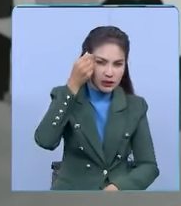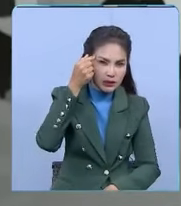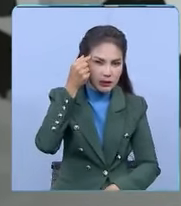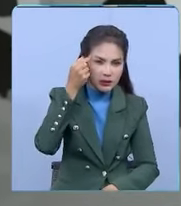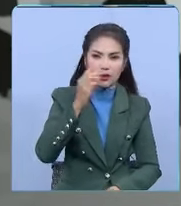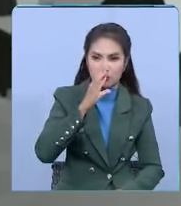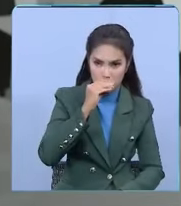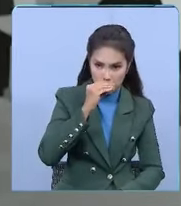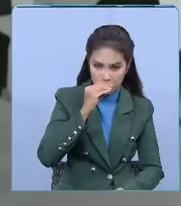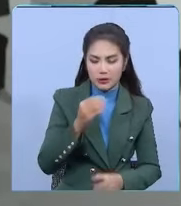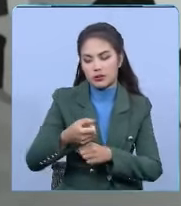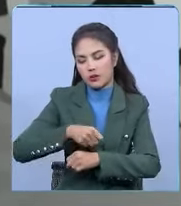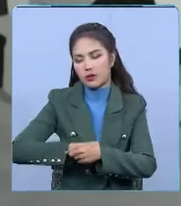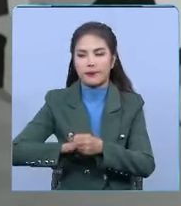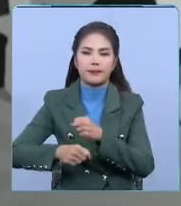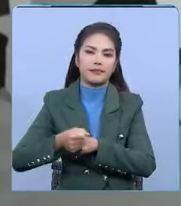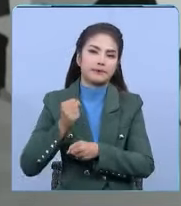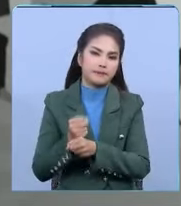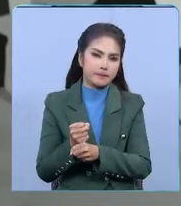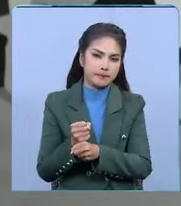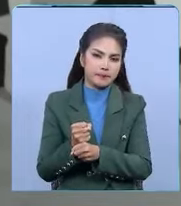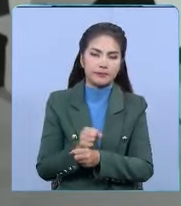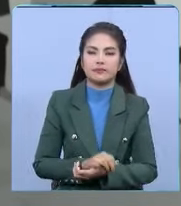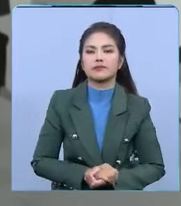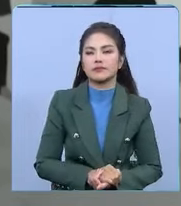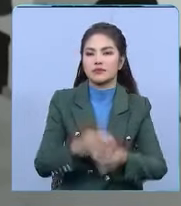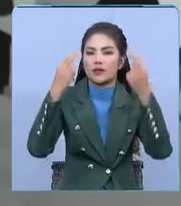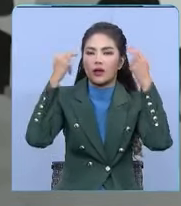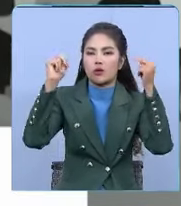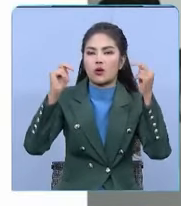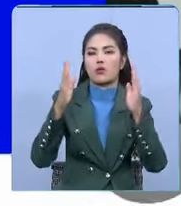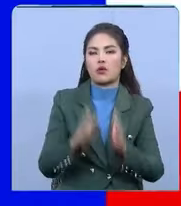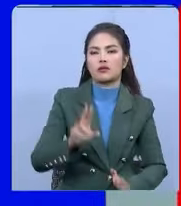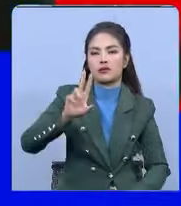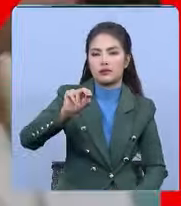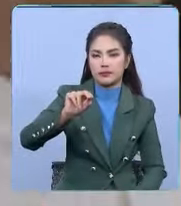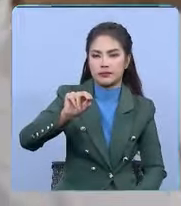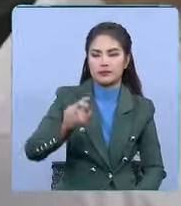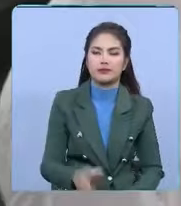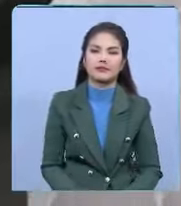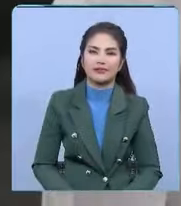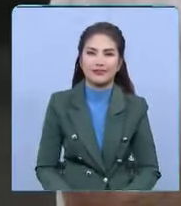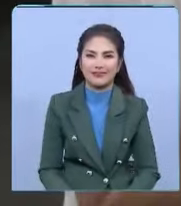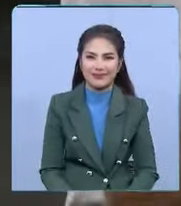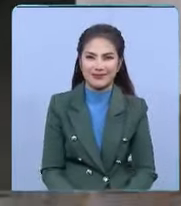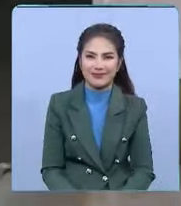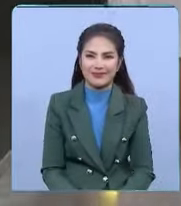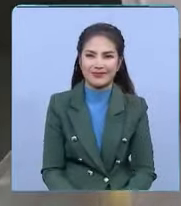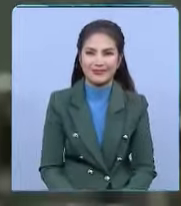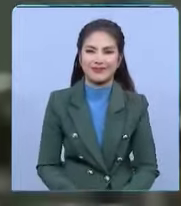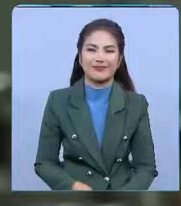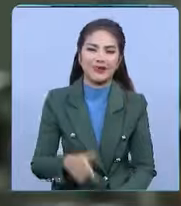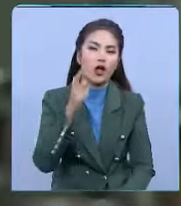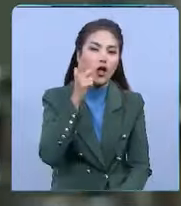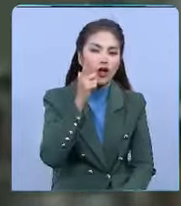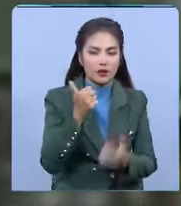ำกับแคนดิเดตว่าที่นายกรัฐมนตรีคนที่30 นี่ครับลุงป้อมครับ Wheel of the Fortune